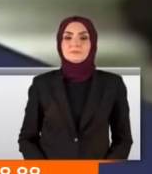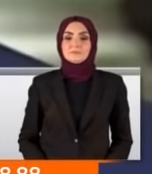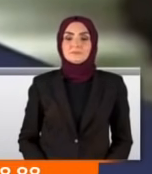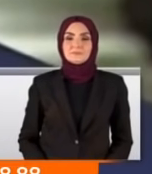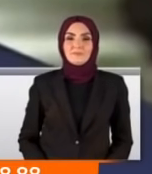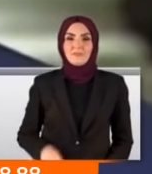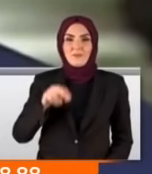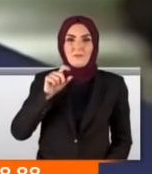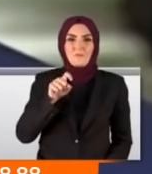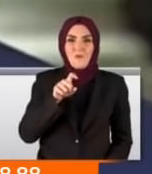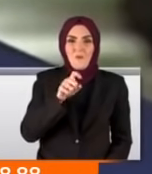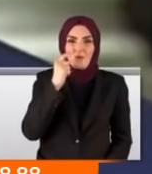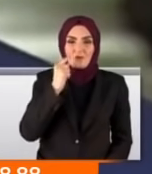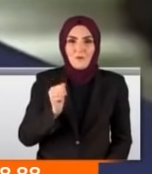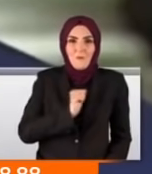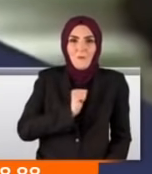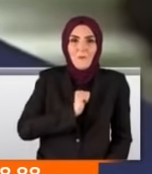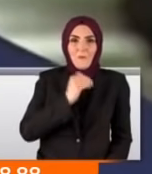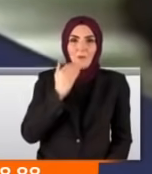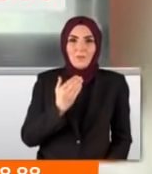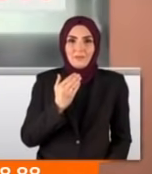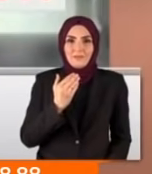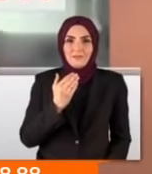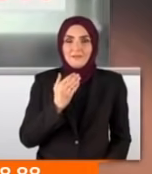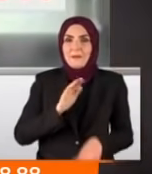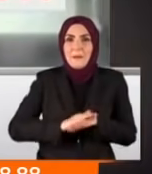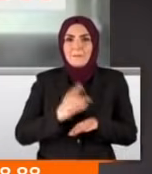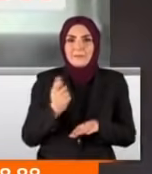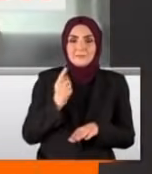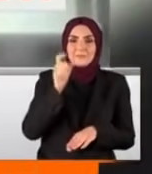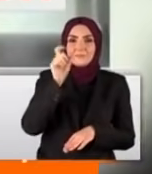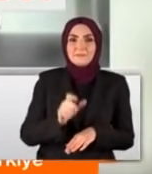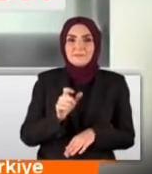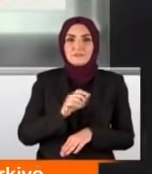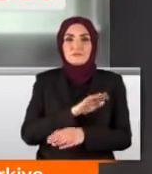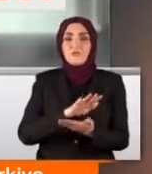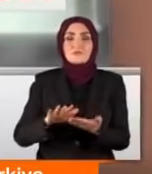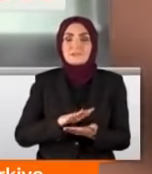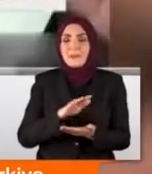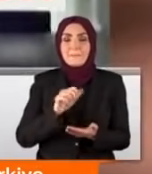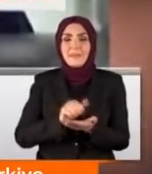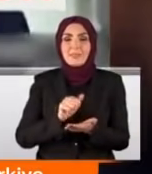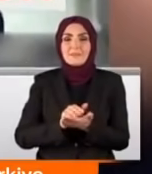Böcekten korktu. Verdiği tepki sosyal medyada çok konuşuldu. Oh! Oh my God!